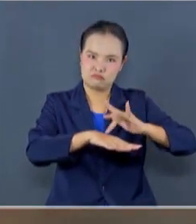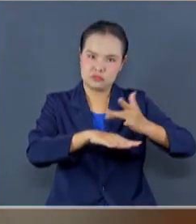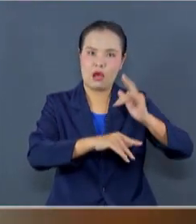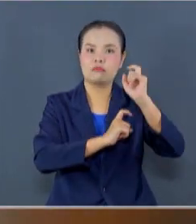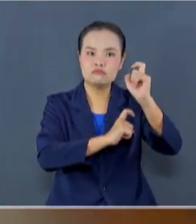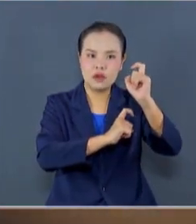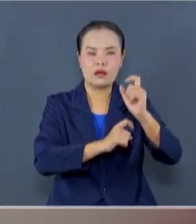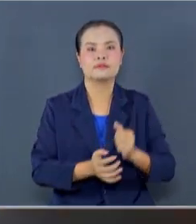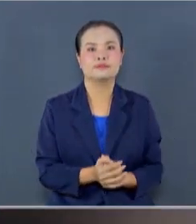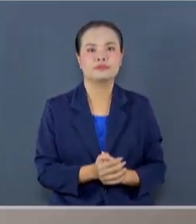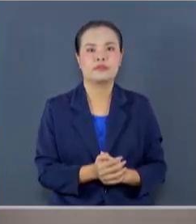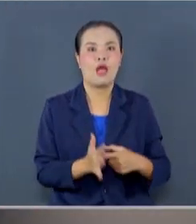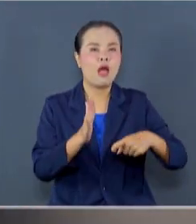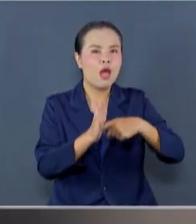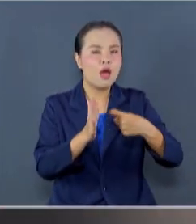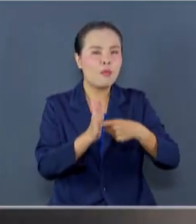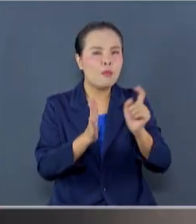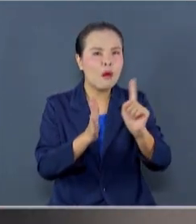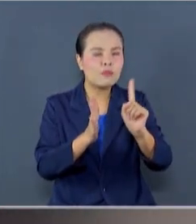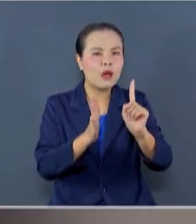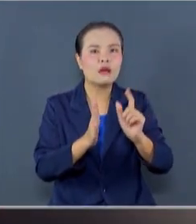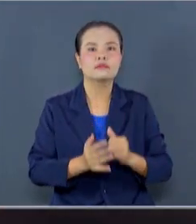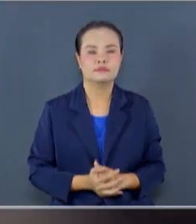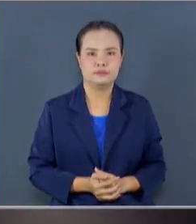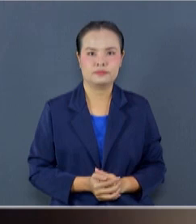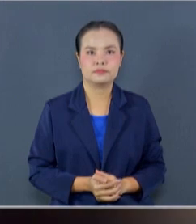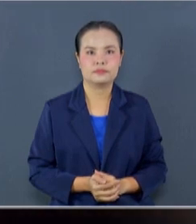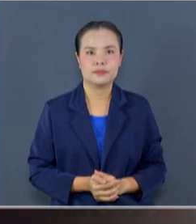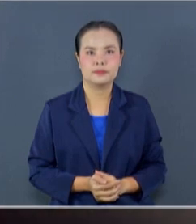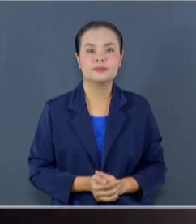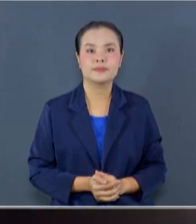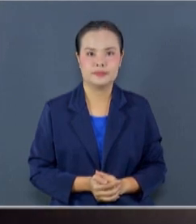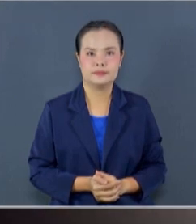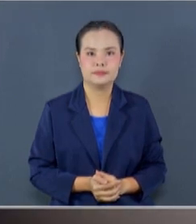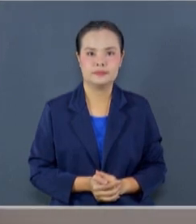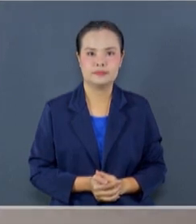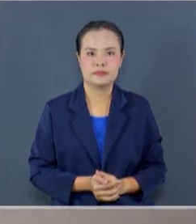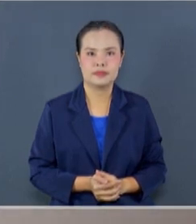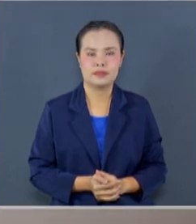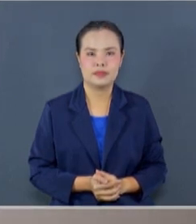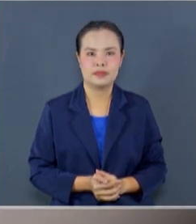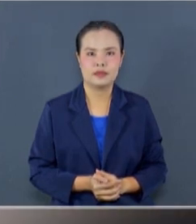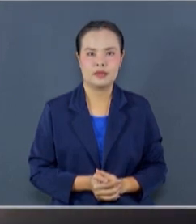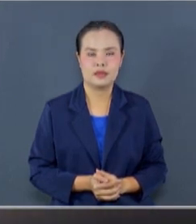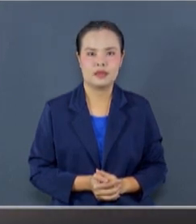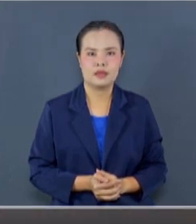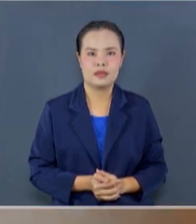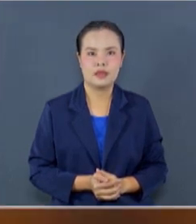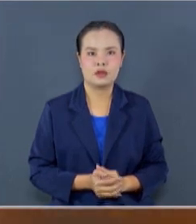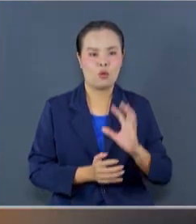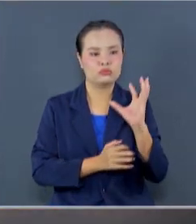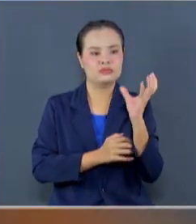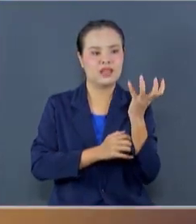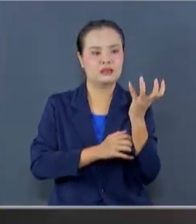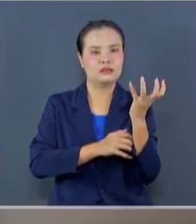กันทีนี้สาเหตุที่แผ่นดินไหวมันมาจากอะไรมาจากเกิดการเลื่อนตัวของกลุ่มรอยเลื่อนเวียงแหงนะครับที่มีการว